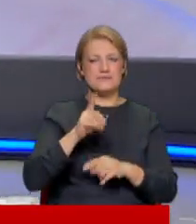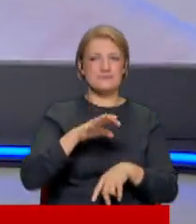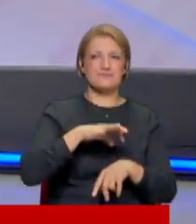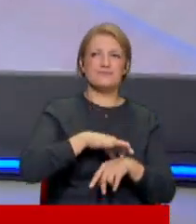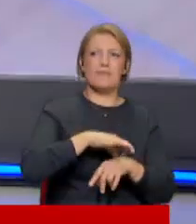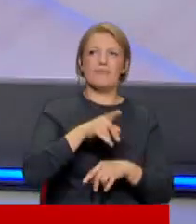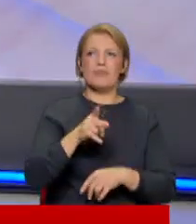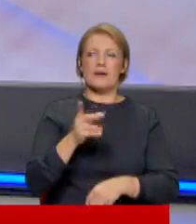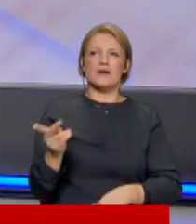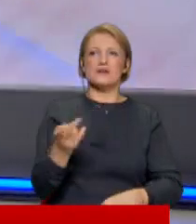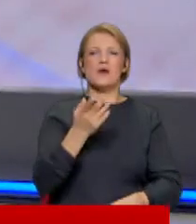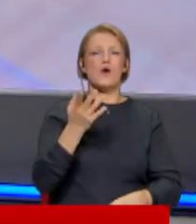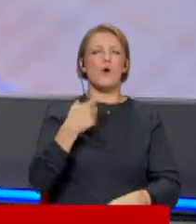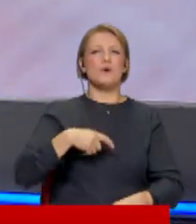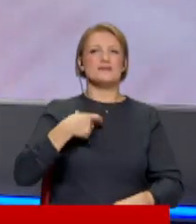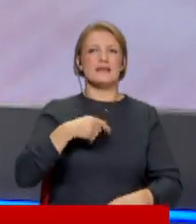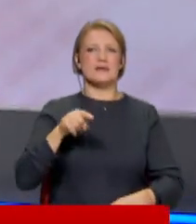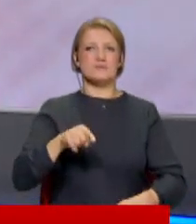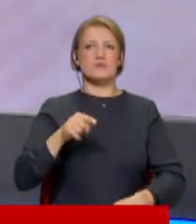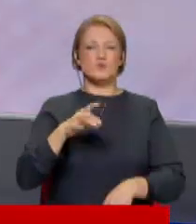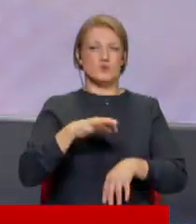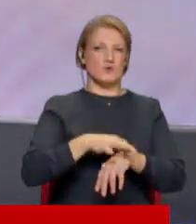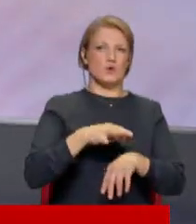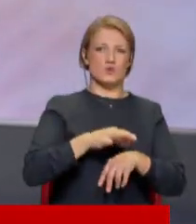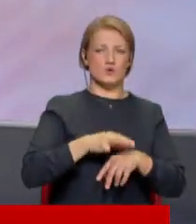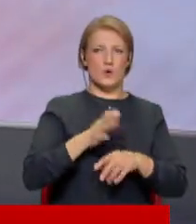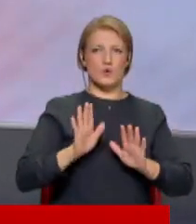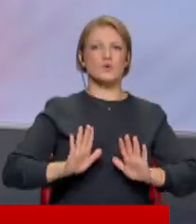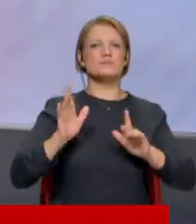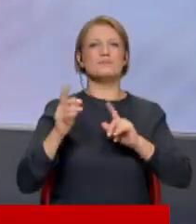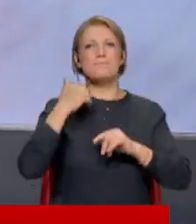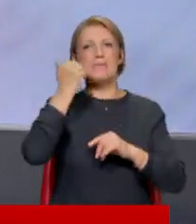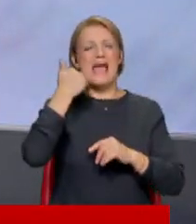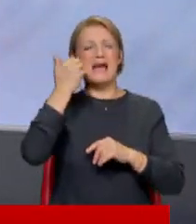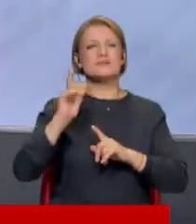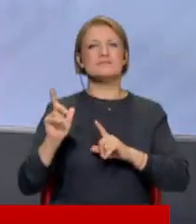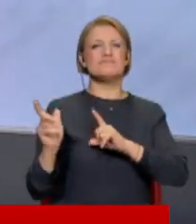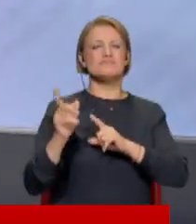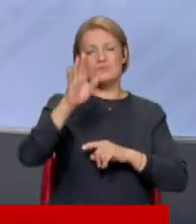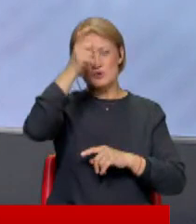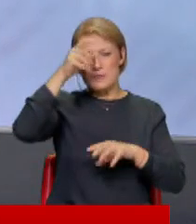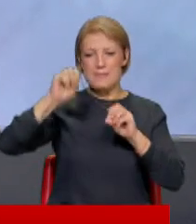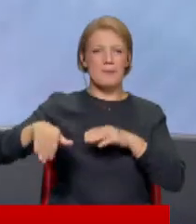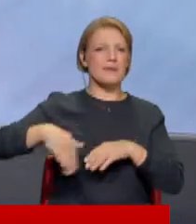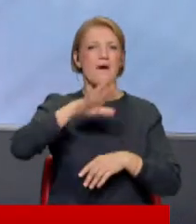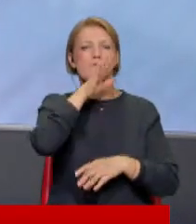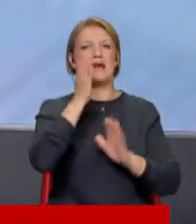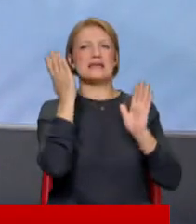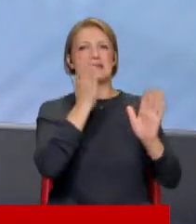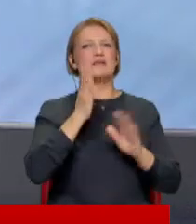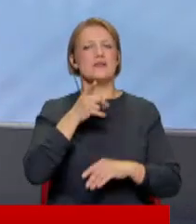görüyoruz Özellikle de bu doktor Göçünü beyaz bize bir kez daha